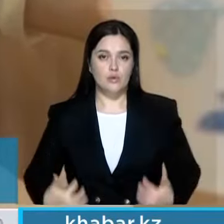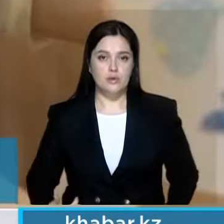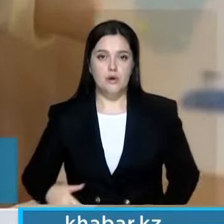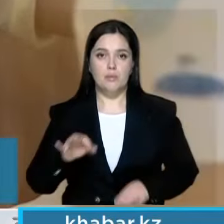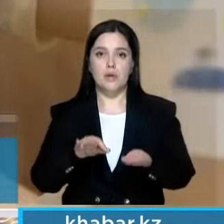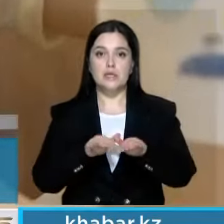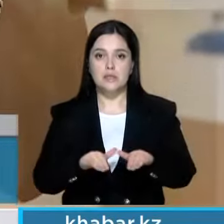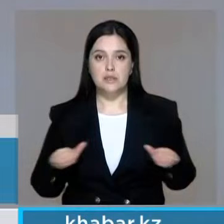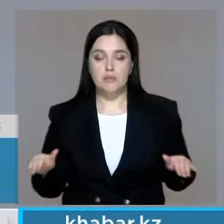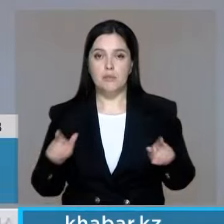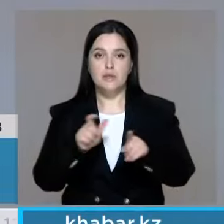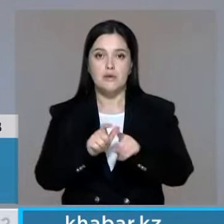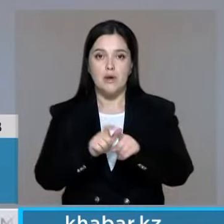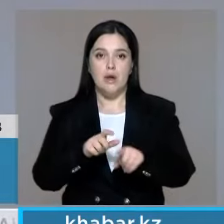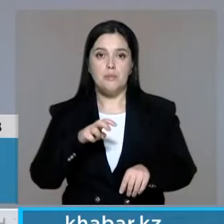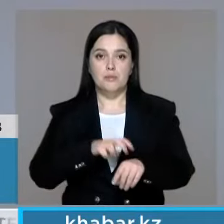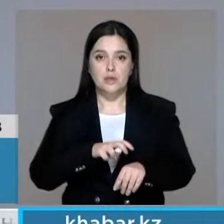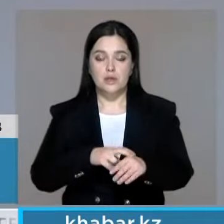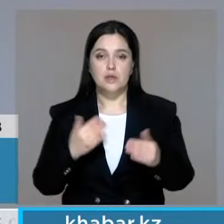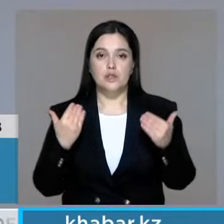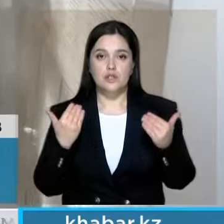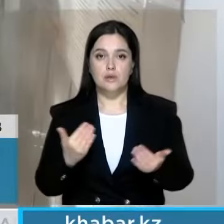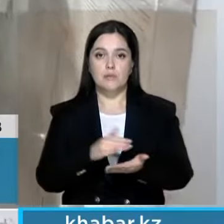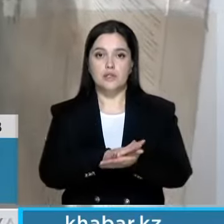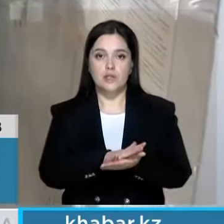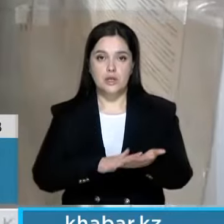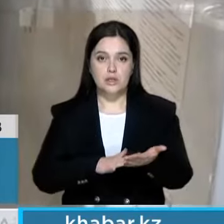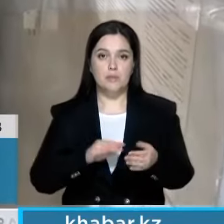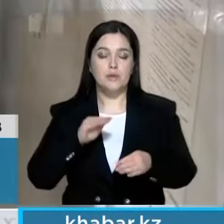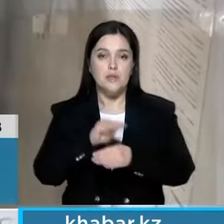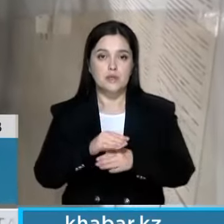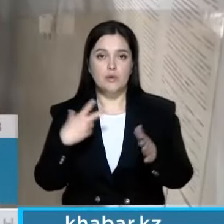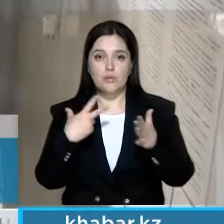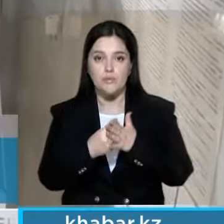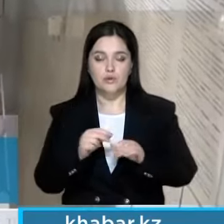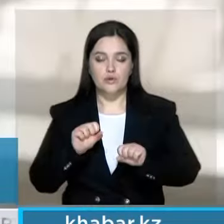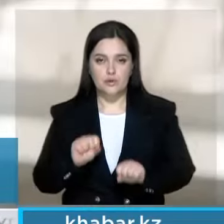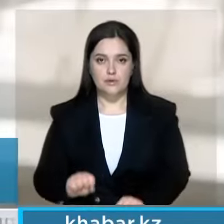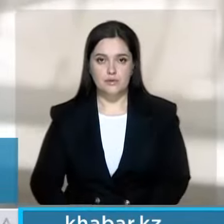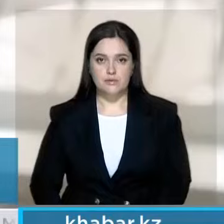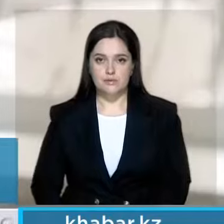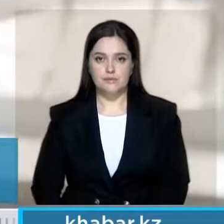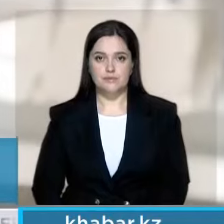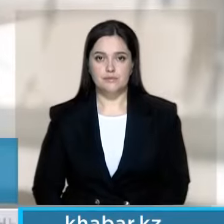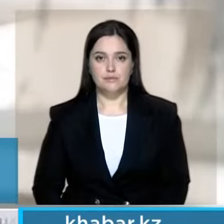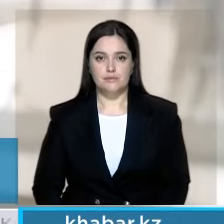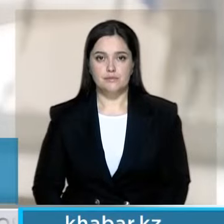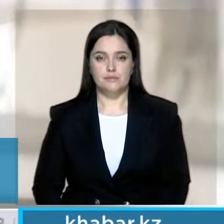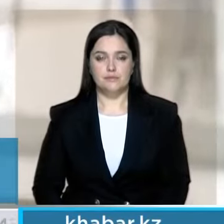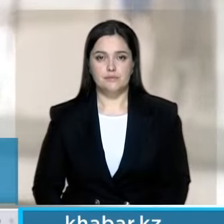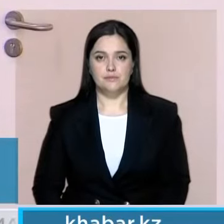В основном болеют дети. По словам медиков, в республике сейчас продолжается дополнительная иммунизация.